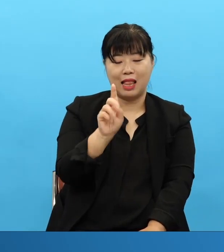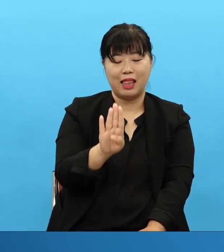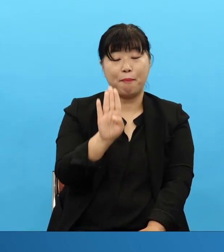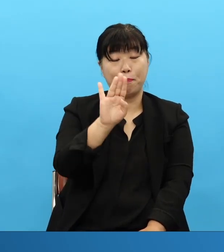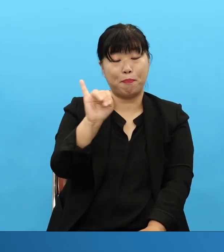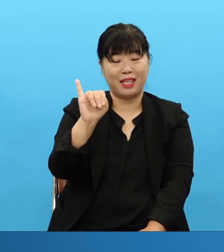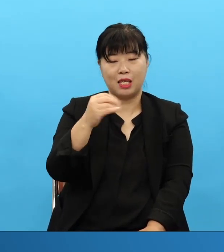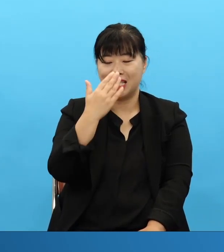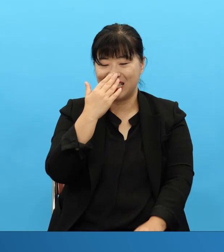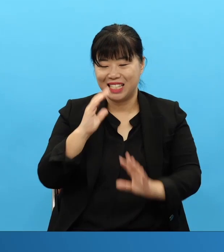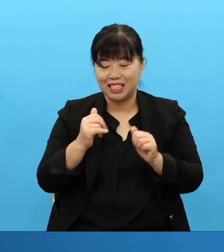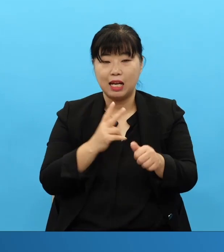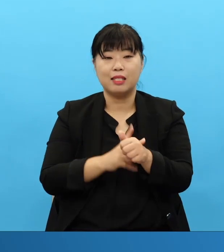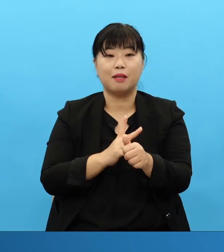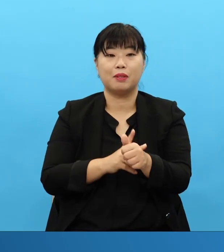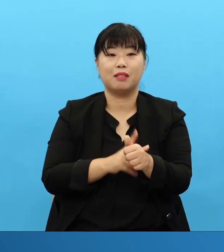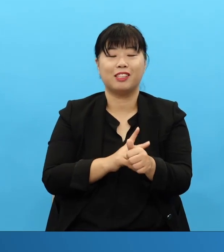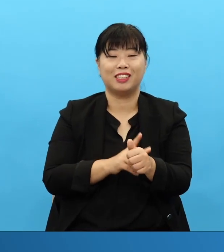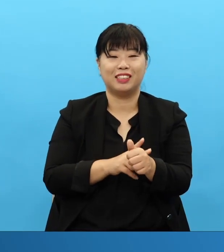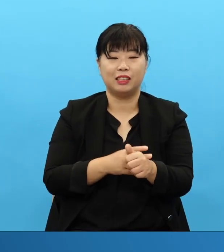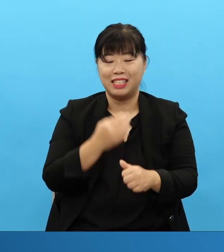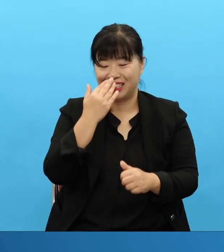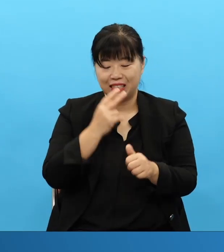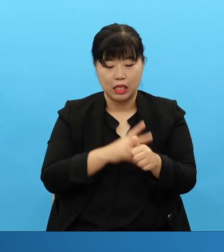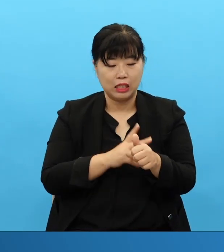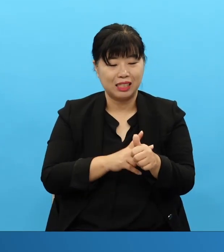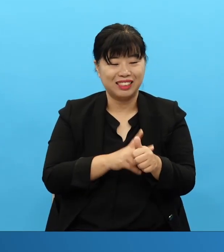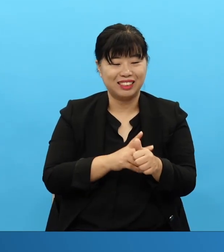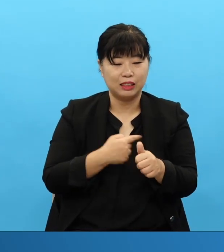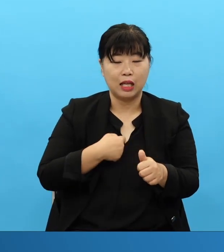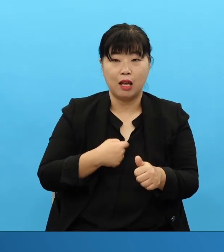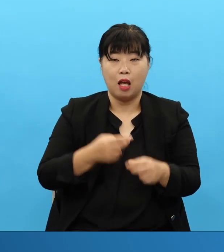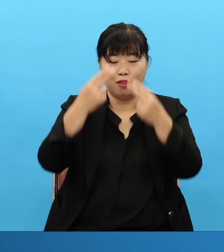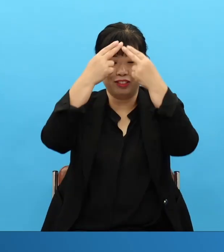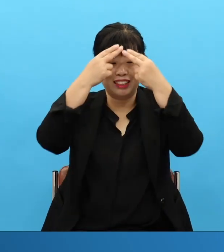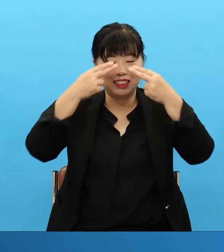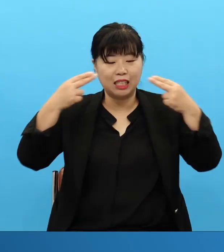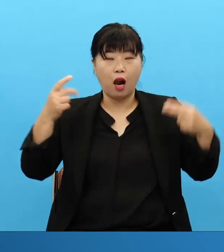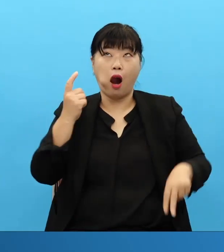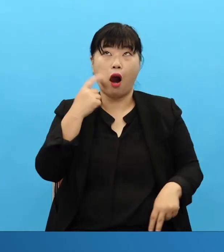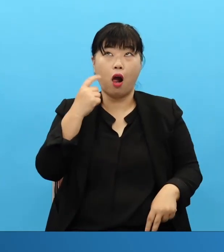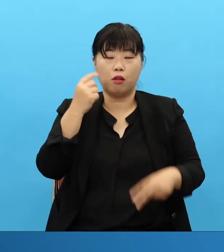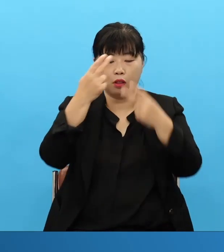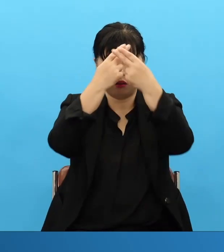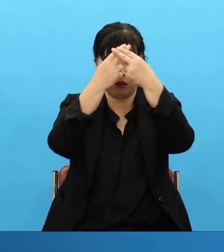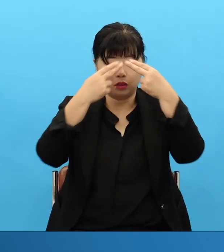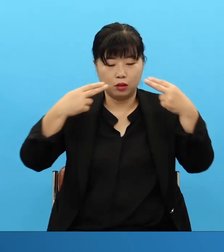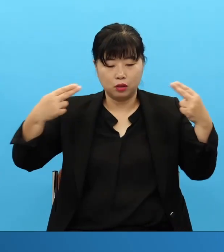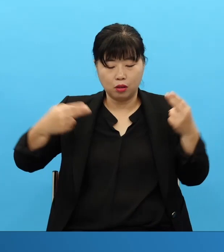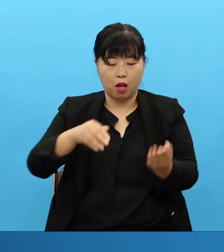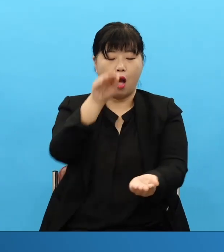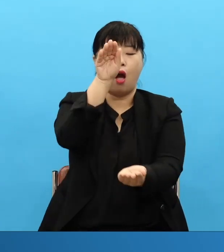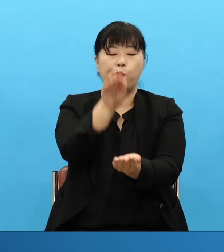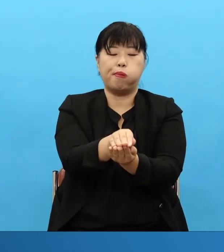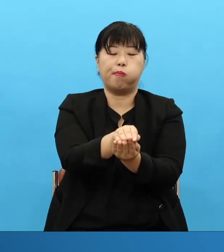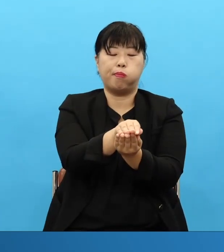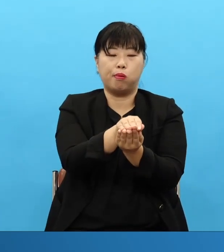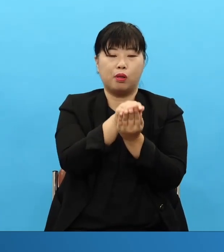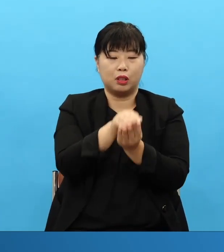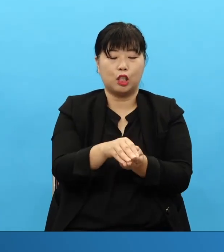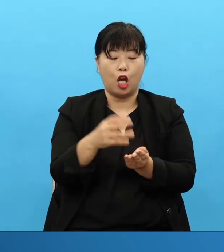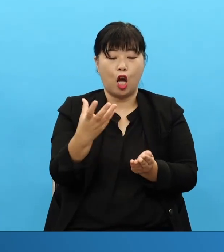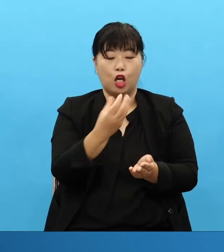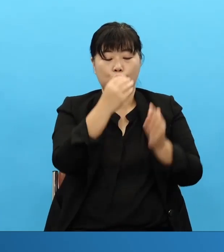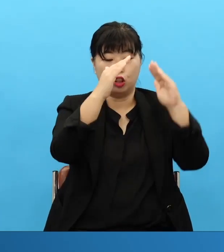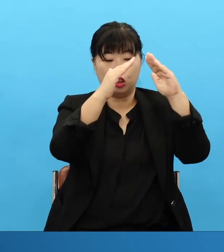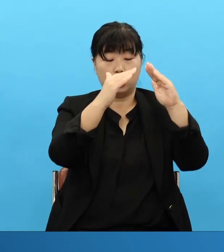장례식을 가장해가지고 성을 빠져나가잖아요. And this rabbi, he disguised himself as a funeral procession and escapes the city. 그뭐 들어갔다 뭐 이제 그때 딱 같이